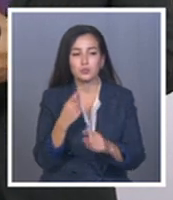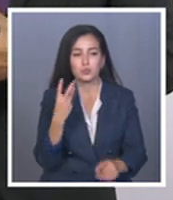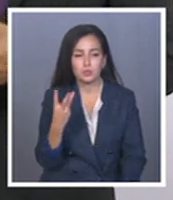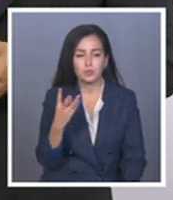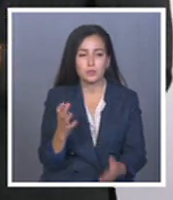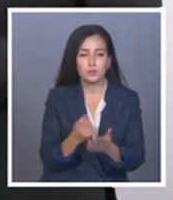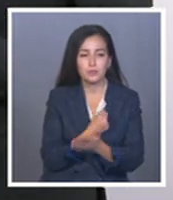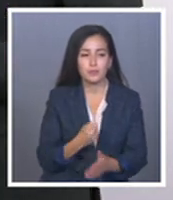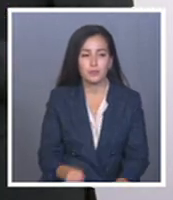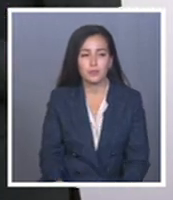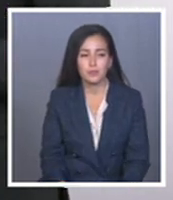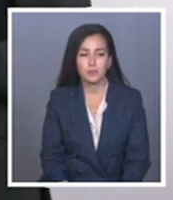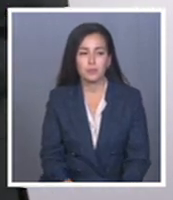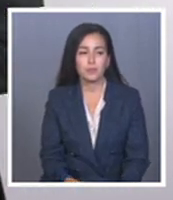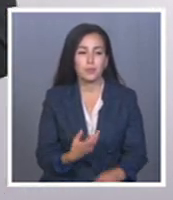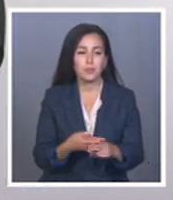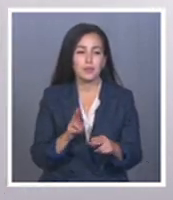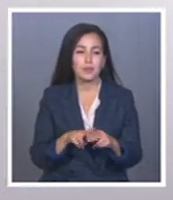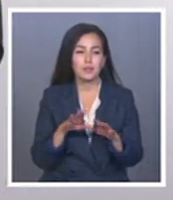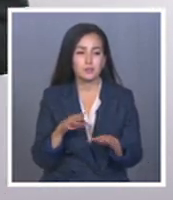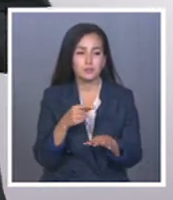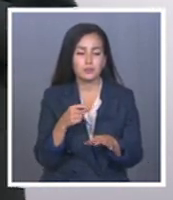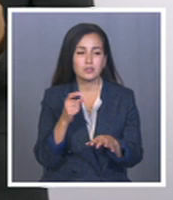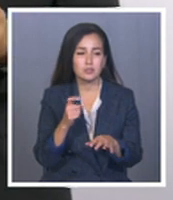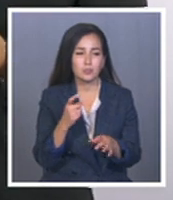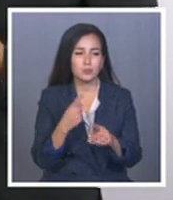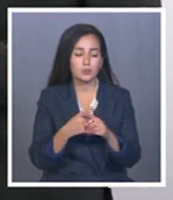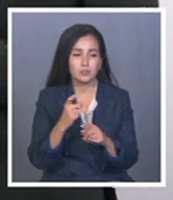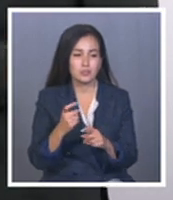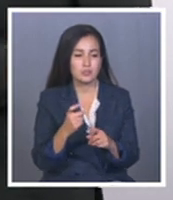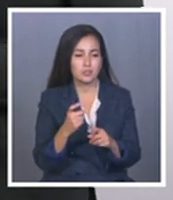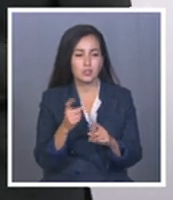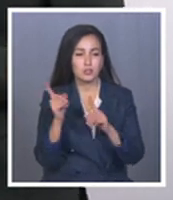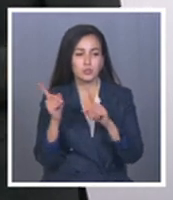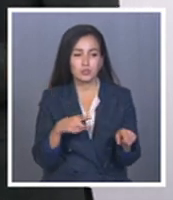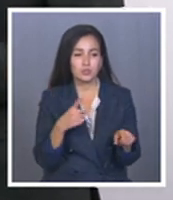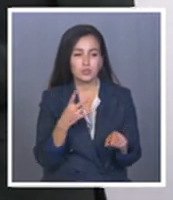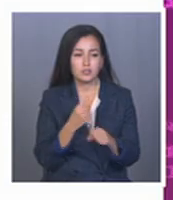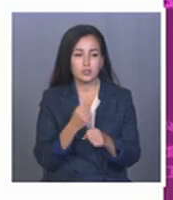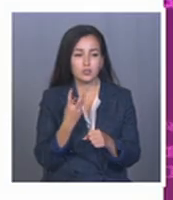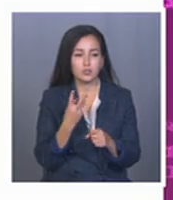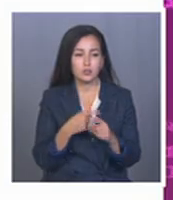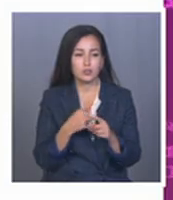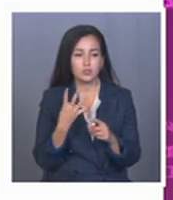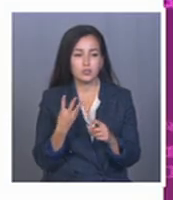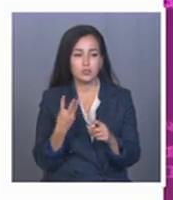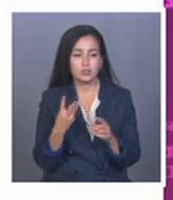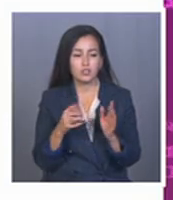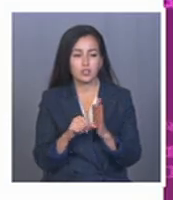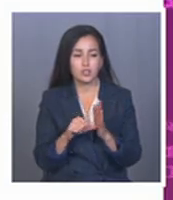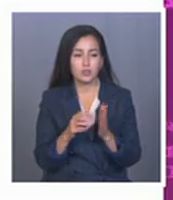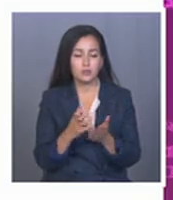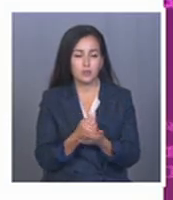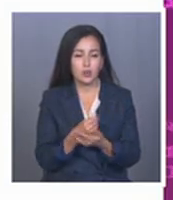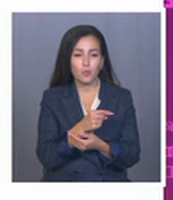болады. Бұл жерде минус x пен плюс x-ті өзара жойып жіберсек, 3-ке 3 қосылған кезде 6 шығады. Ал